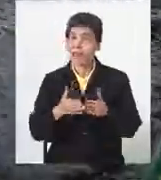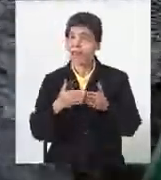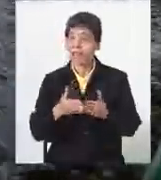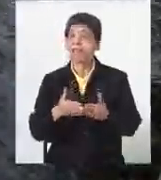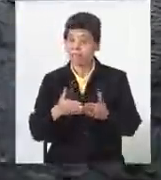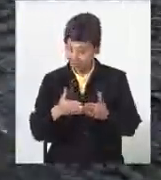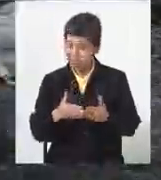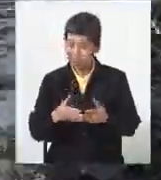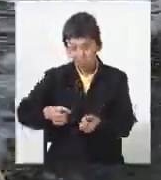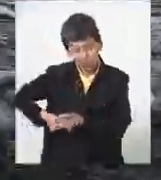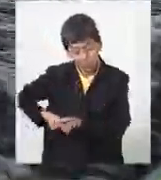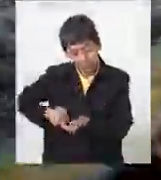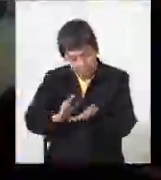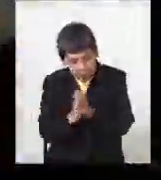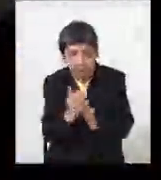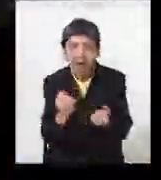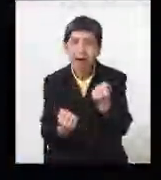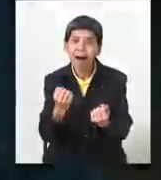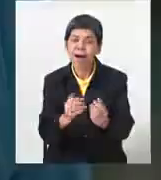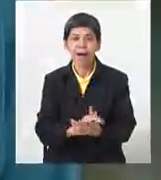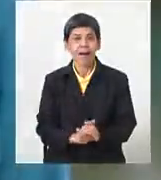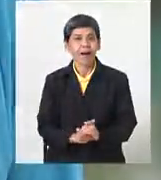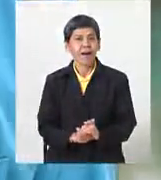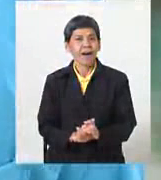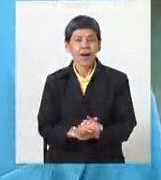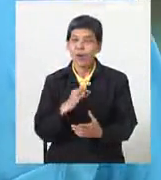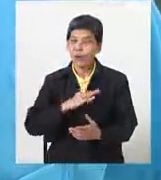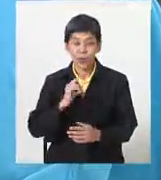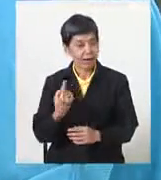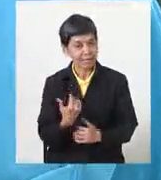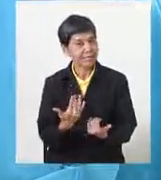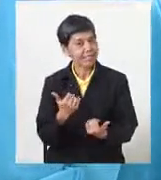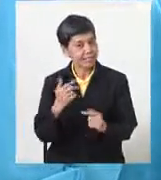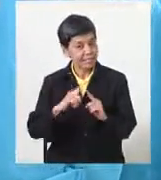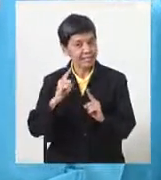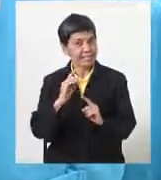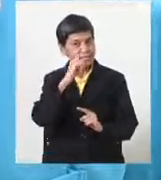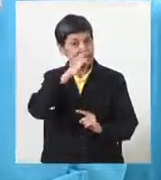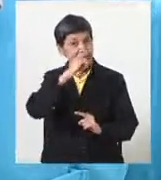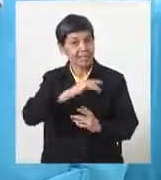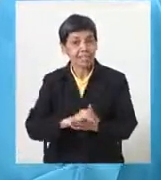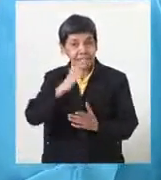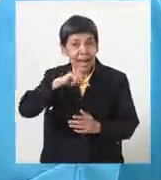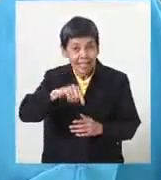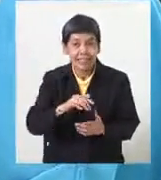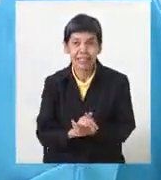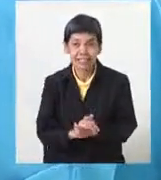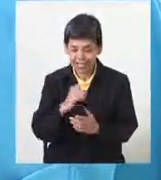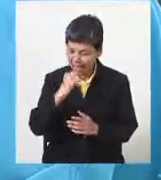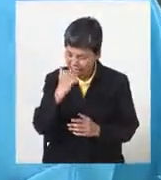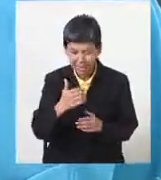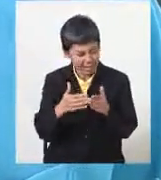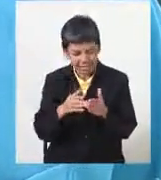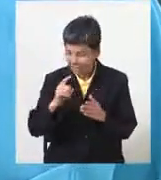ซึ่งเรือซึ่งเป็นภูมิปัญญาของท้องถิ่นโอ้สมัยก่อนนี้มันือจะเยอะที่สุดในประเทศไทยเลยในประเทศไทยเนี่ยคือ